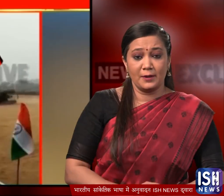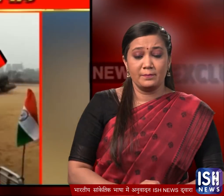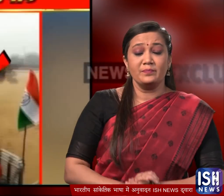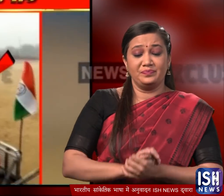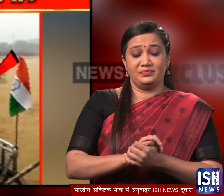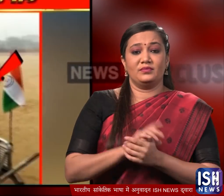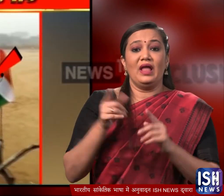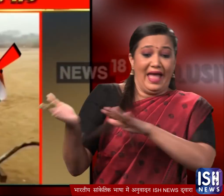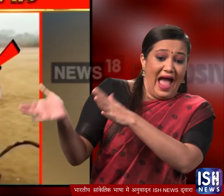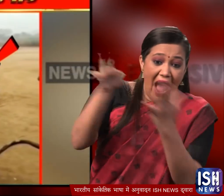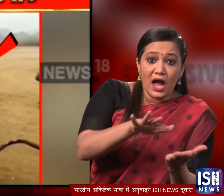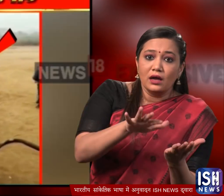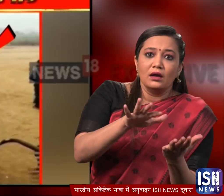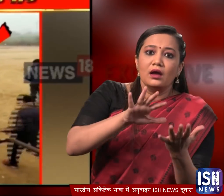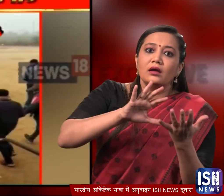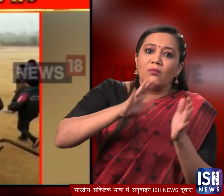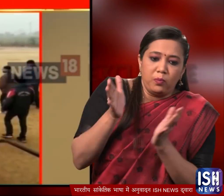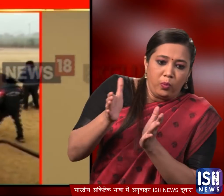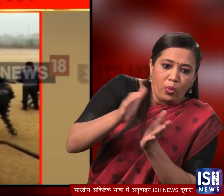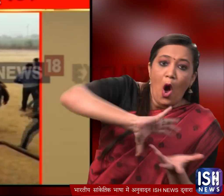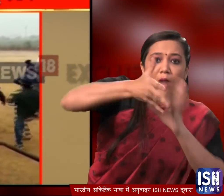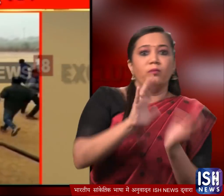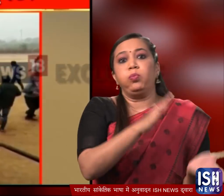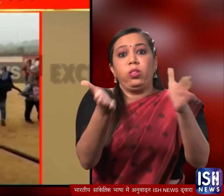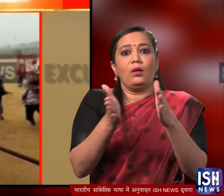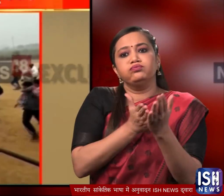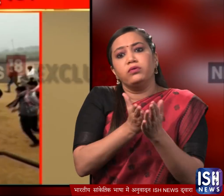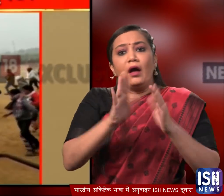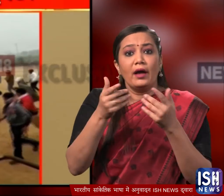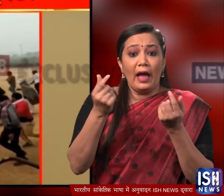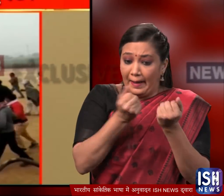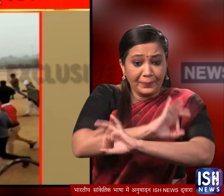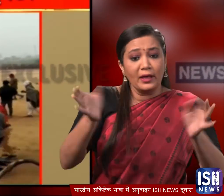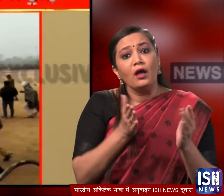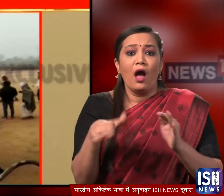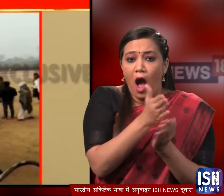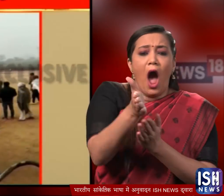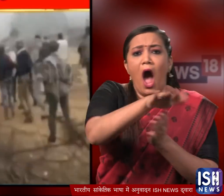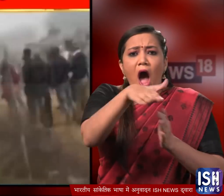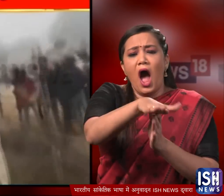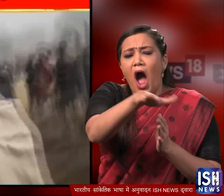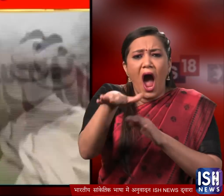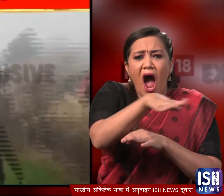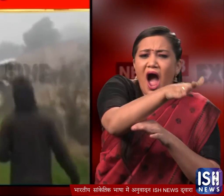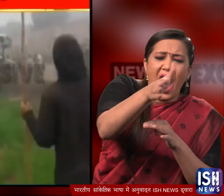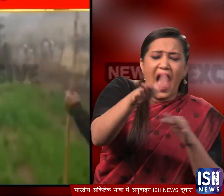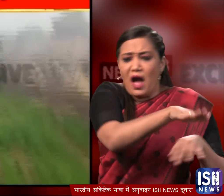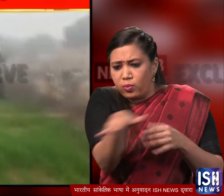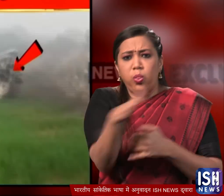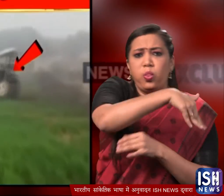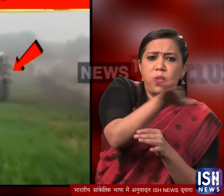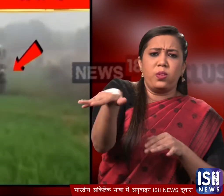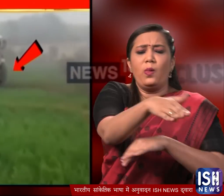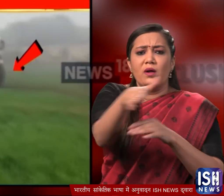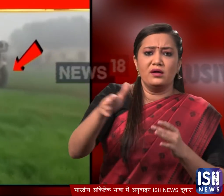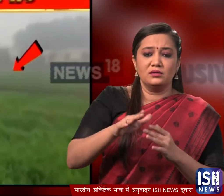लेकिन हैरानी की बात यह रही कि उसका ट्रैक्टर पलटने के बाद अपने आप सीधा हो गया और फिर वो बिना ड्राइवर के ही आगे बढ़ गया। वो ट्रैक्टर बिना ड्राइवर के